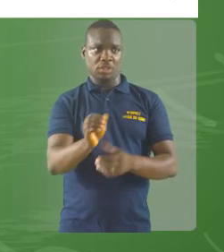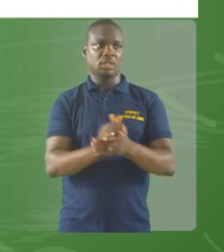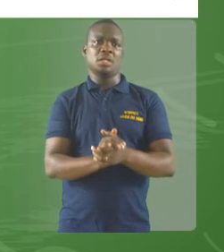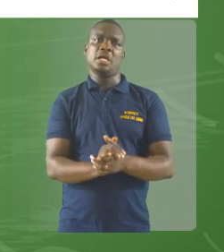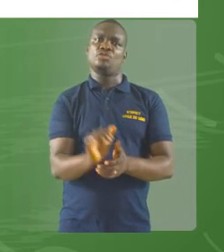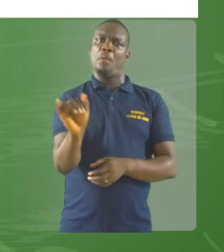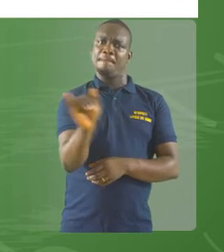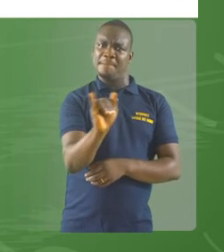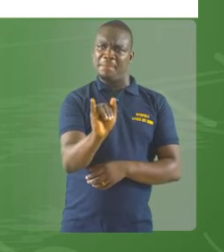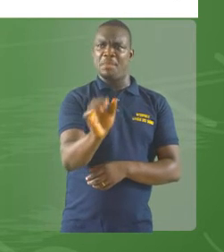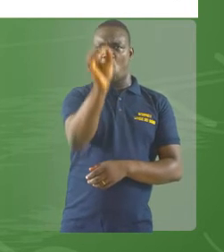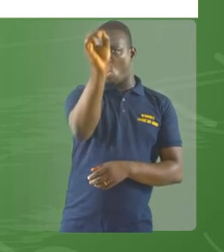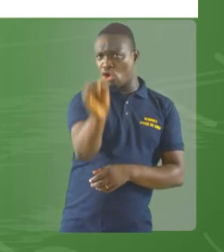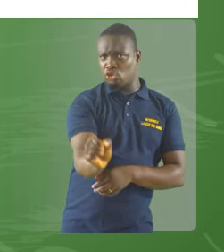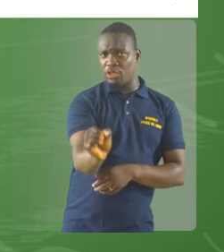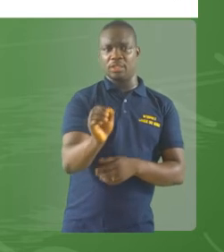même ordonnée